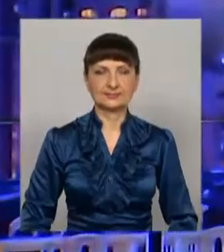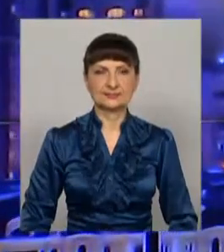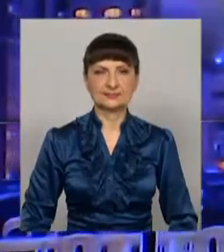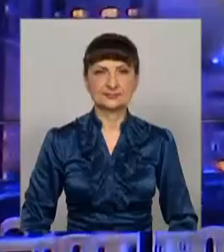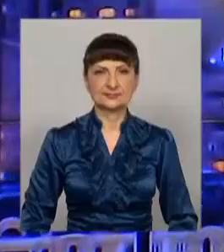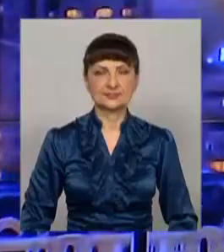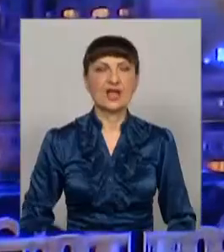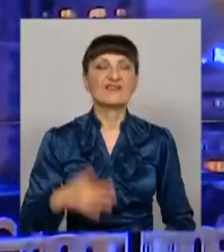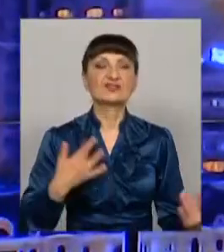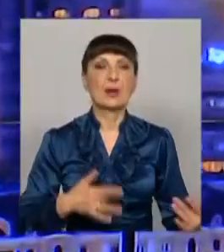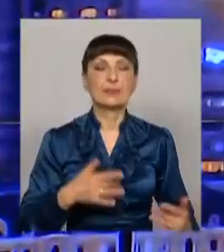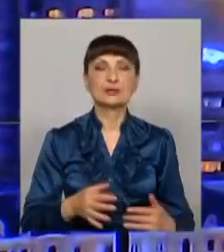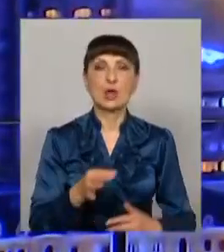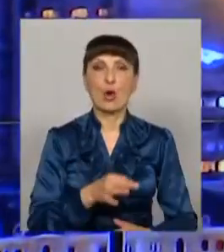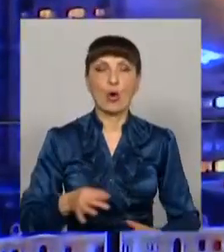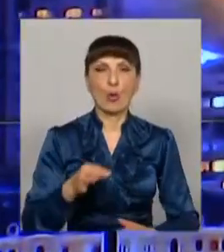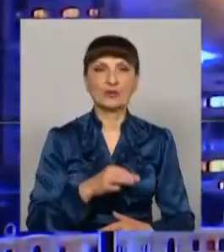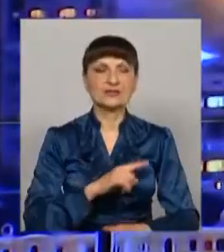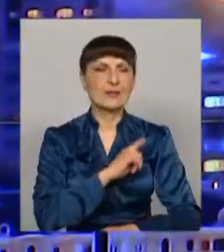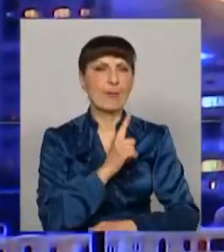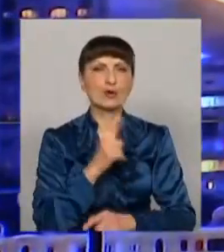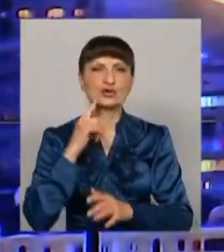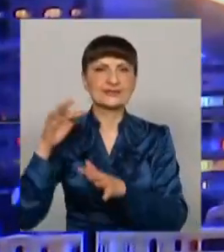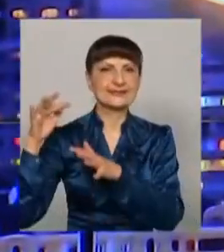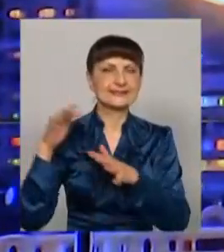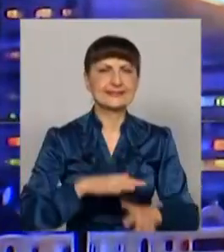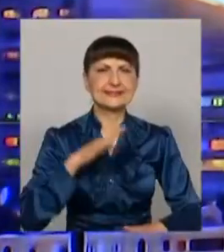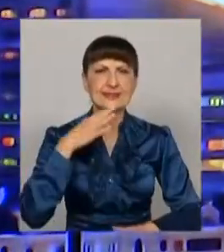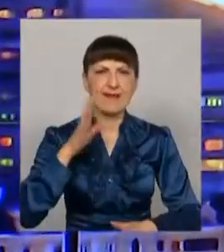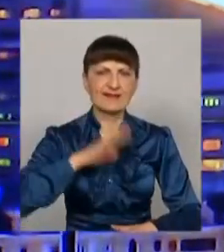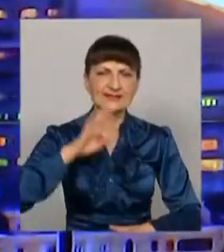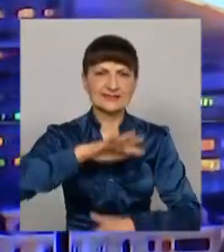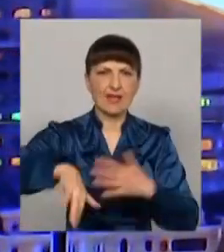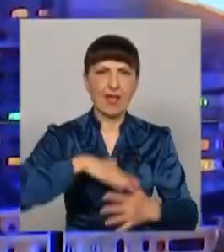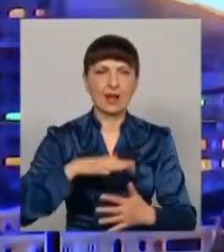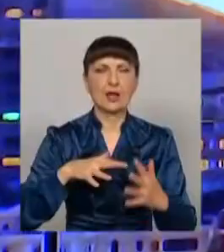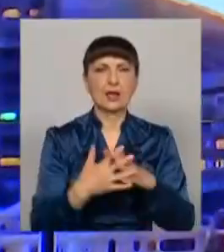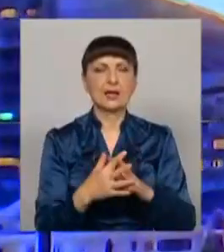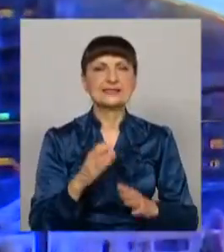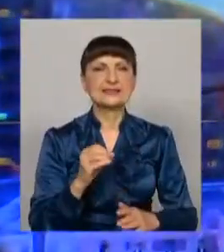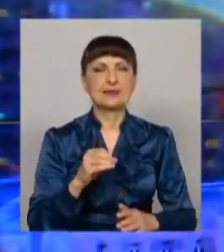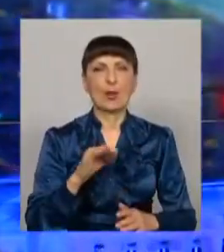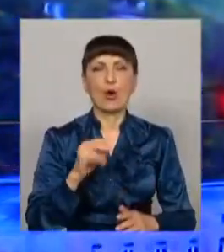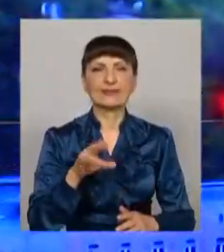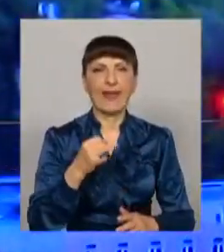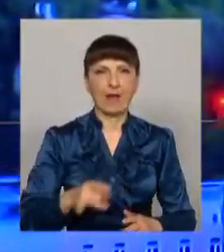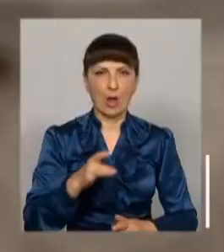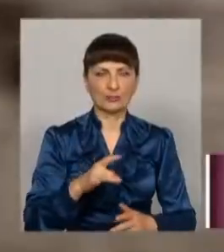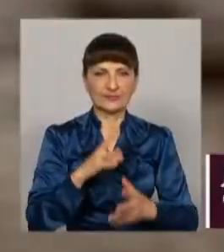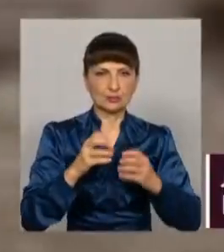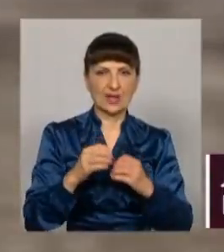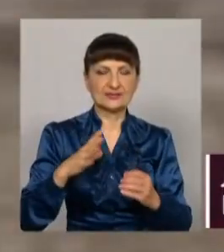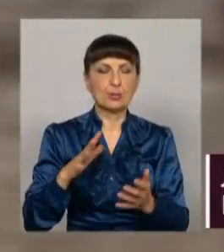Тем временем в Жамбылской области сошел мощный сель. Стихия обрушилась в районе села Улькен Курдайского района. В результате